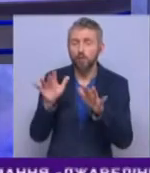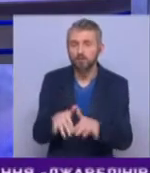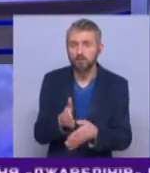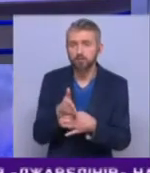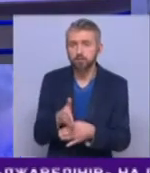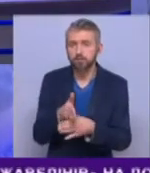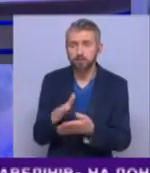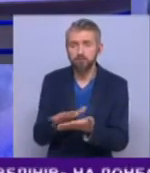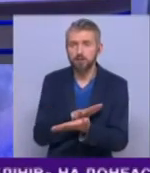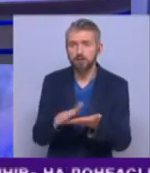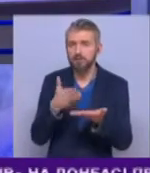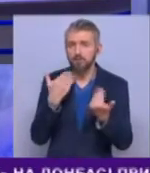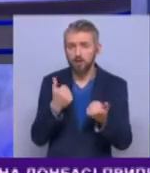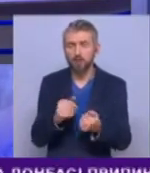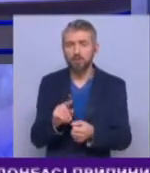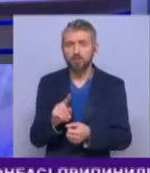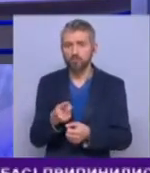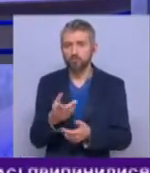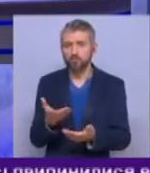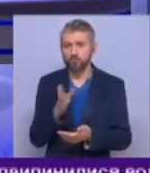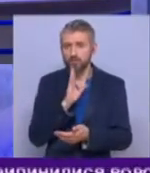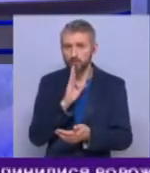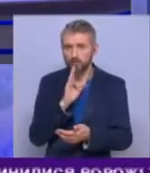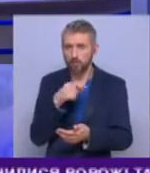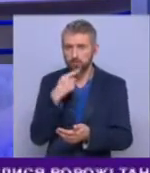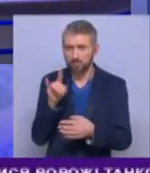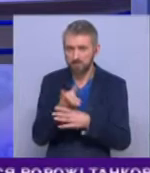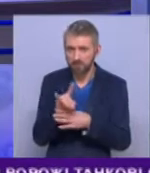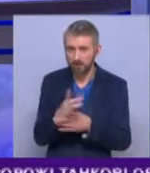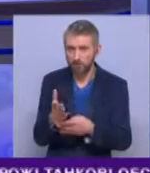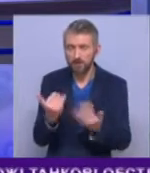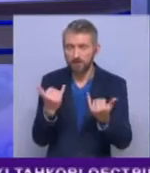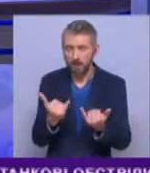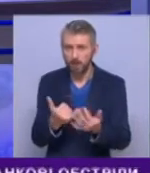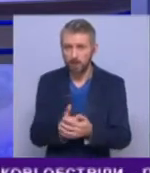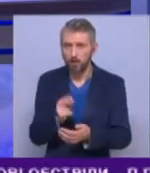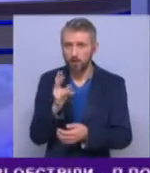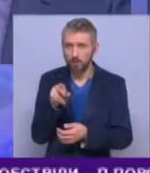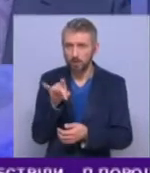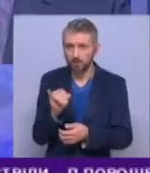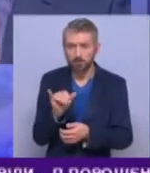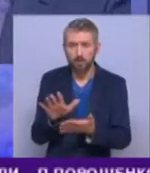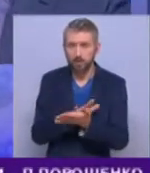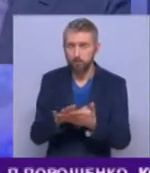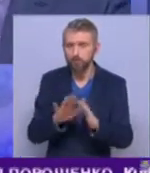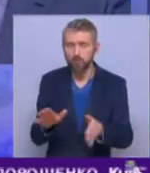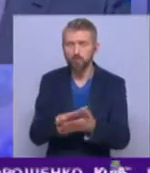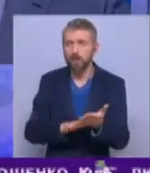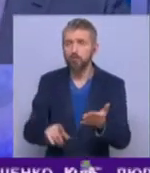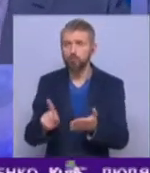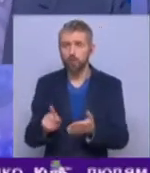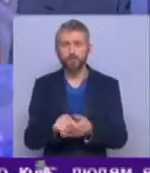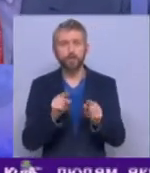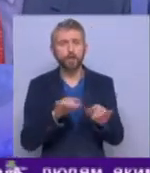лежить неприбраний, ну що цій жіночці говорити неправду? От зараз на цей момент дивіться, там Кудрі немає, не почищено. Що далі відбувається? В